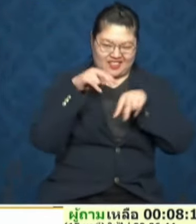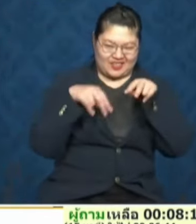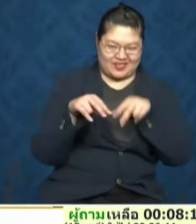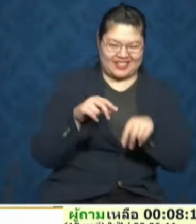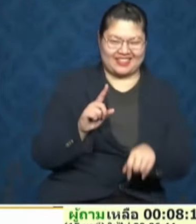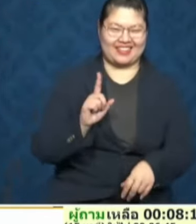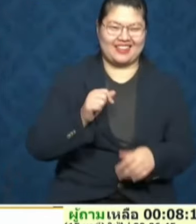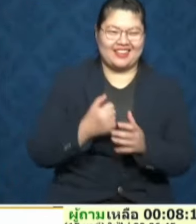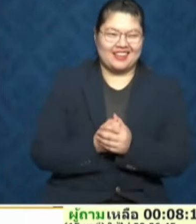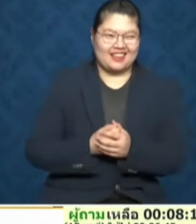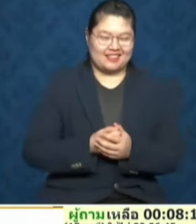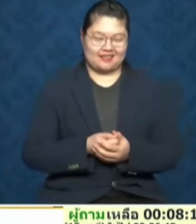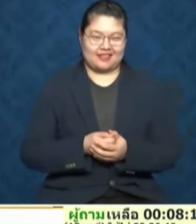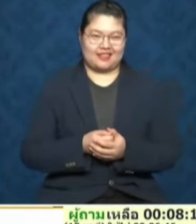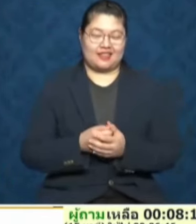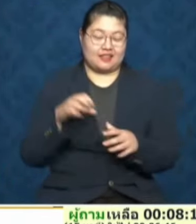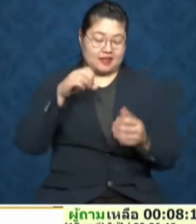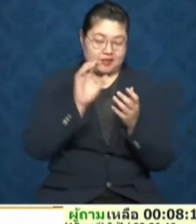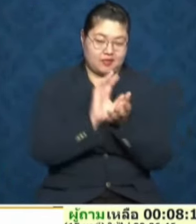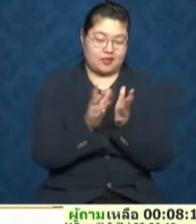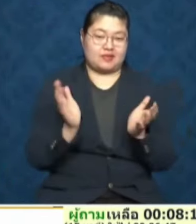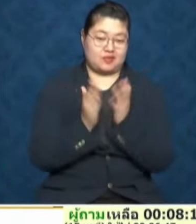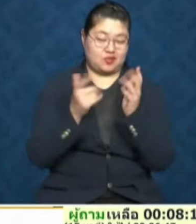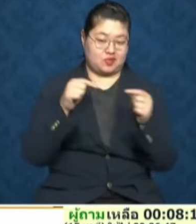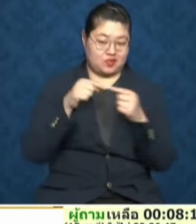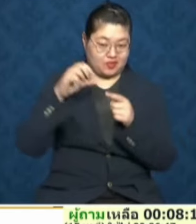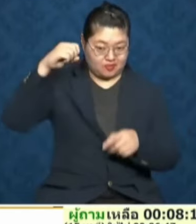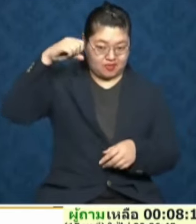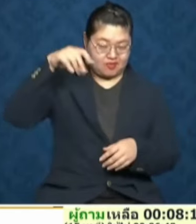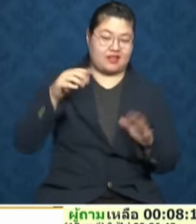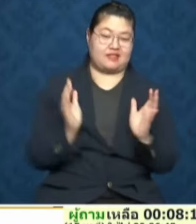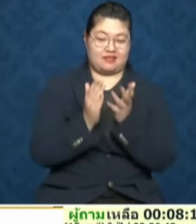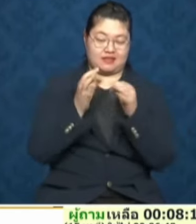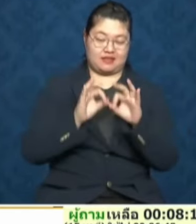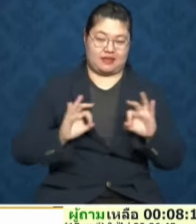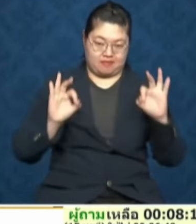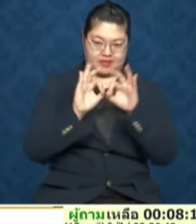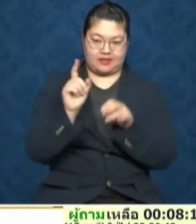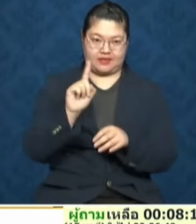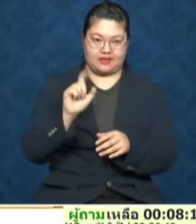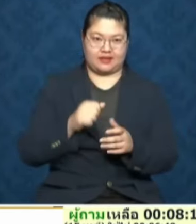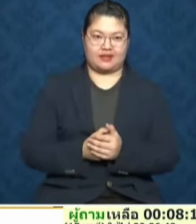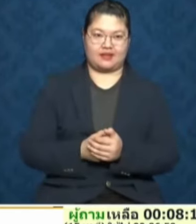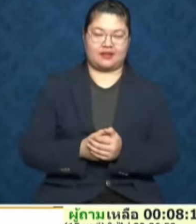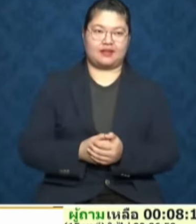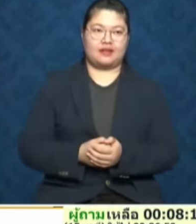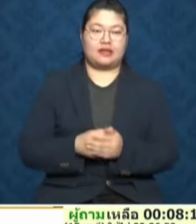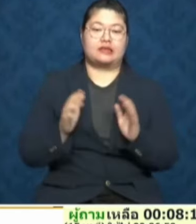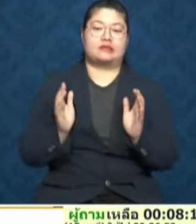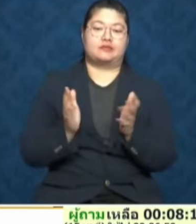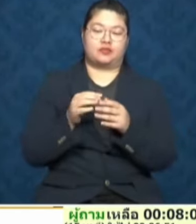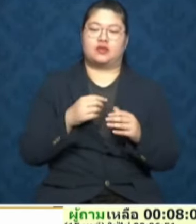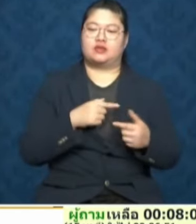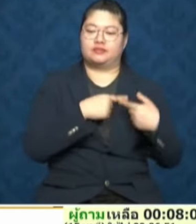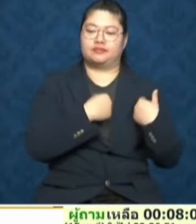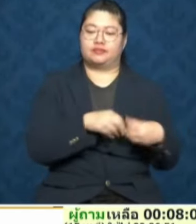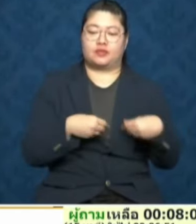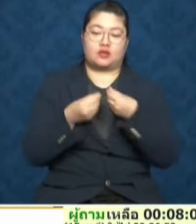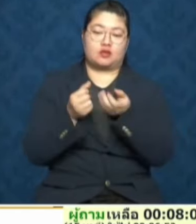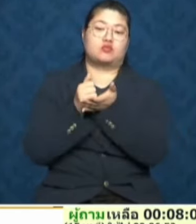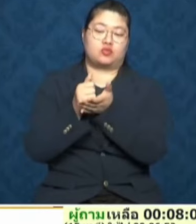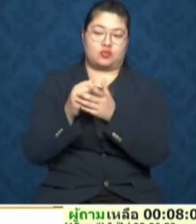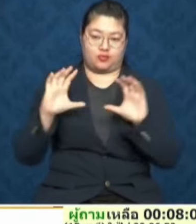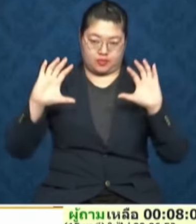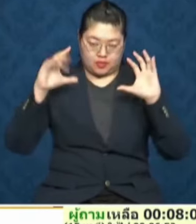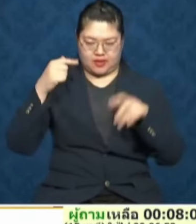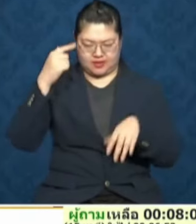ดีนะครับแล้วก็การปลกดนอุสาหกรมยนยใฟ้าก็ยังเป็เรองทสำคัญอยู่ดีเอาใจช่วยรัฐบาลก็ขอให้ทบทว